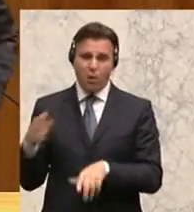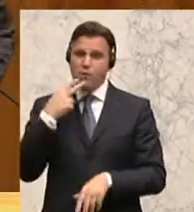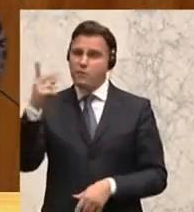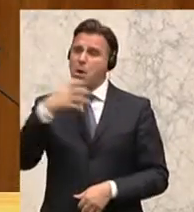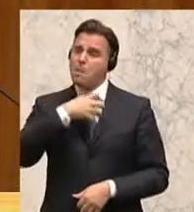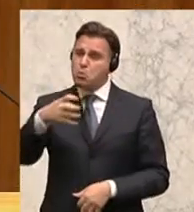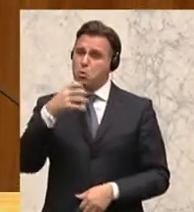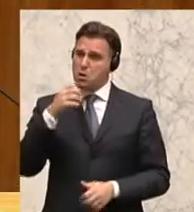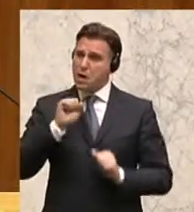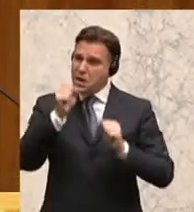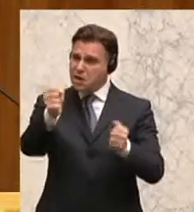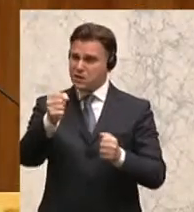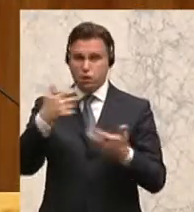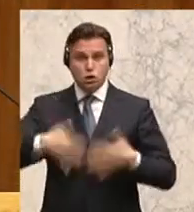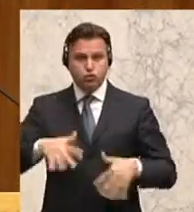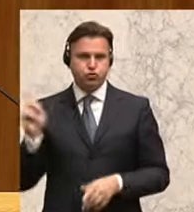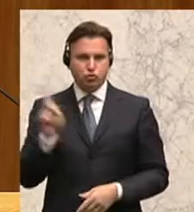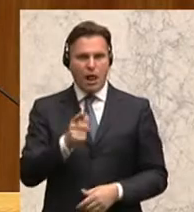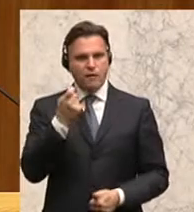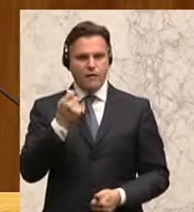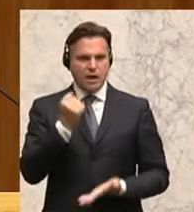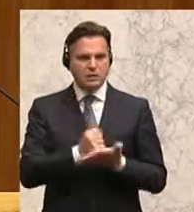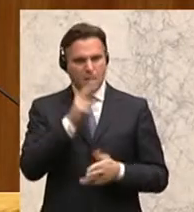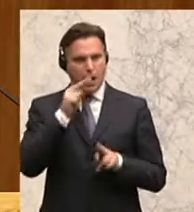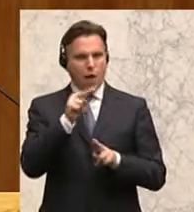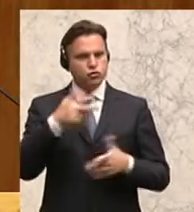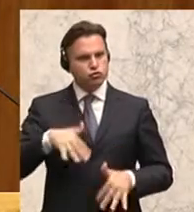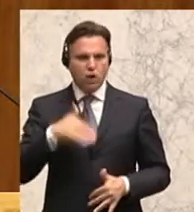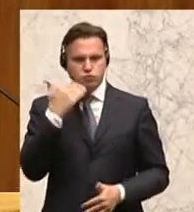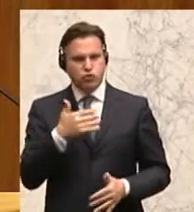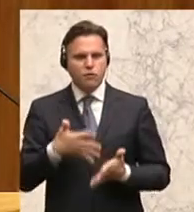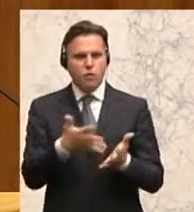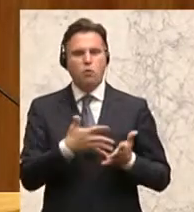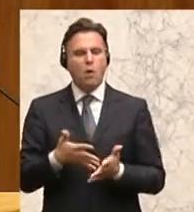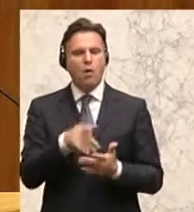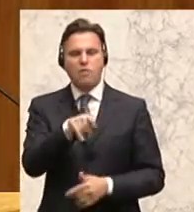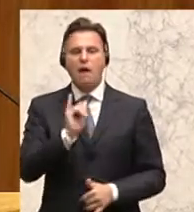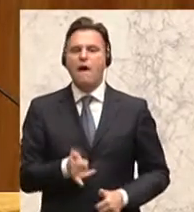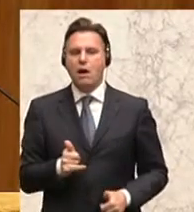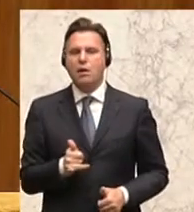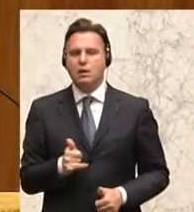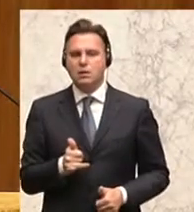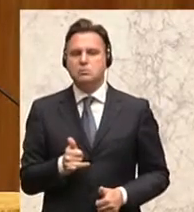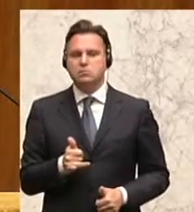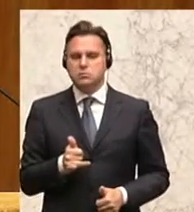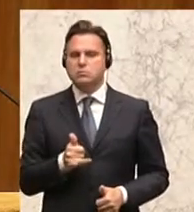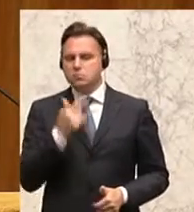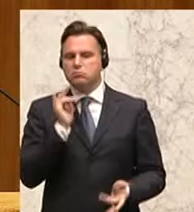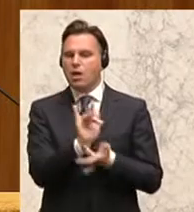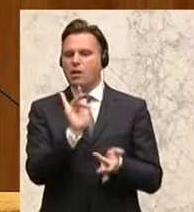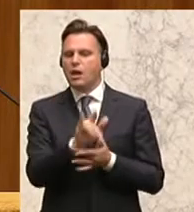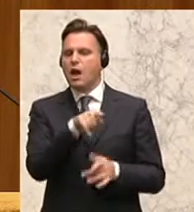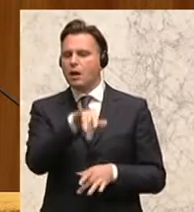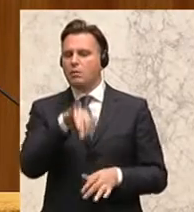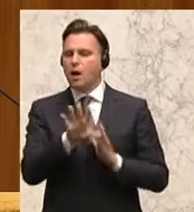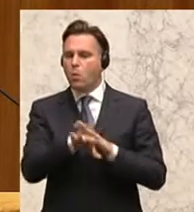die Finanzmarktaufsicht daher. Da kommt die Finanzmarktaufsicht daher und reitet gegen diese Unternehmer, gegen